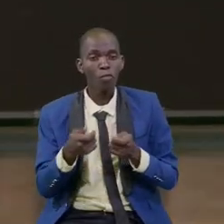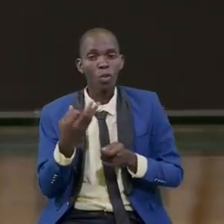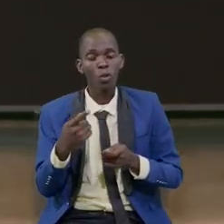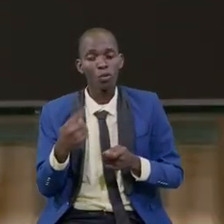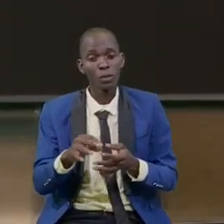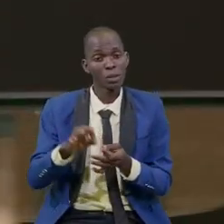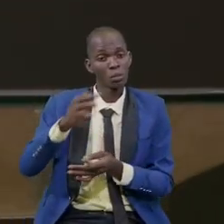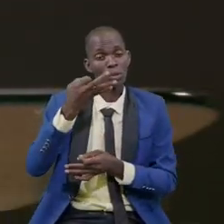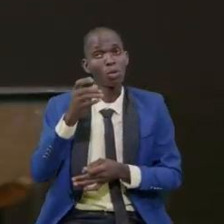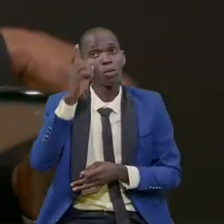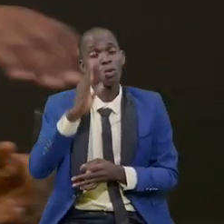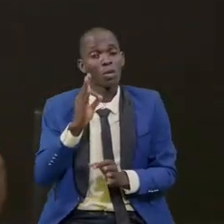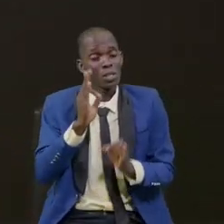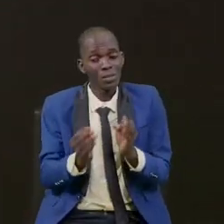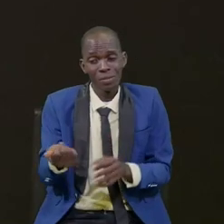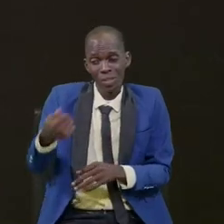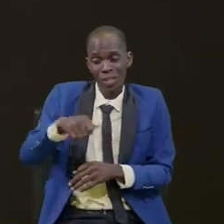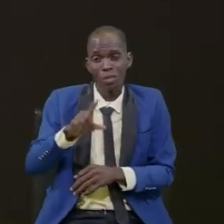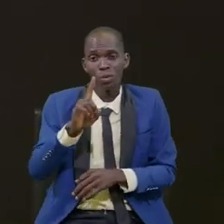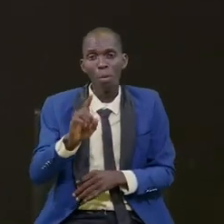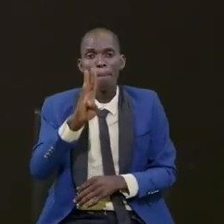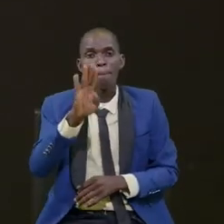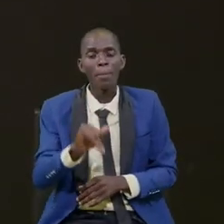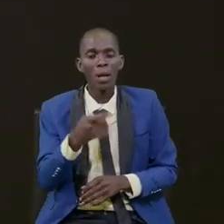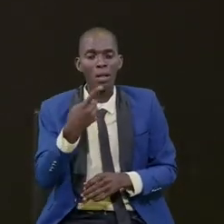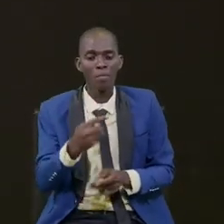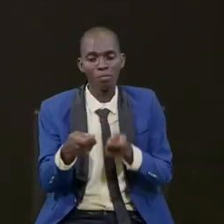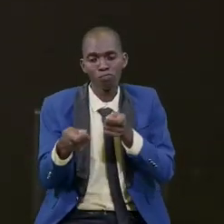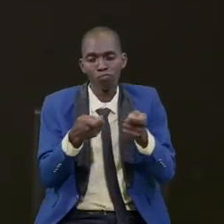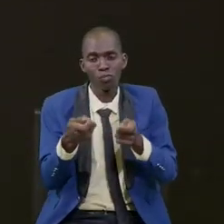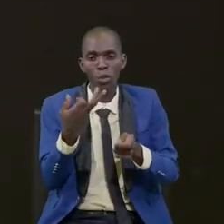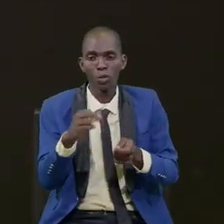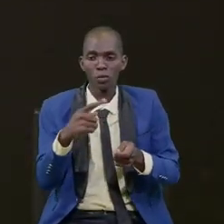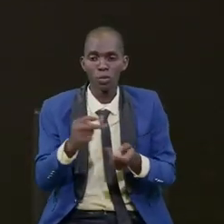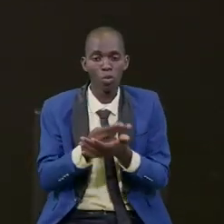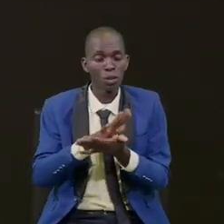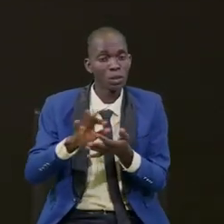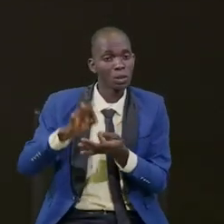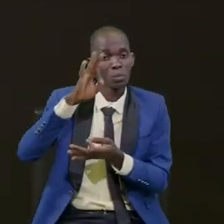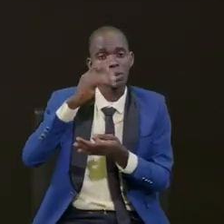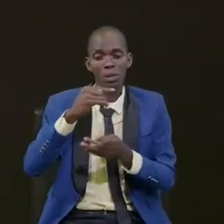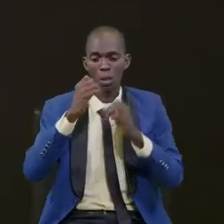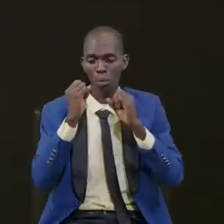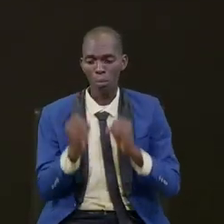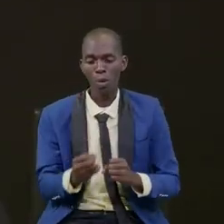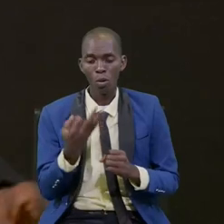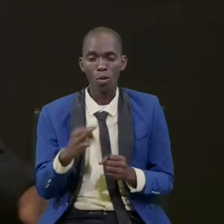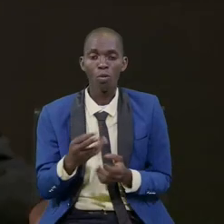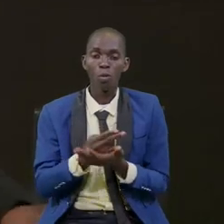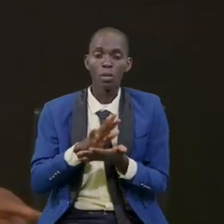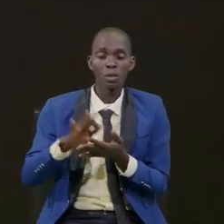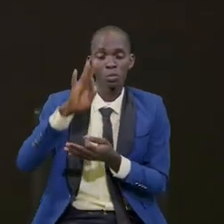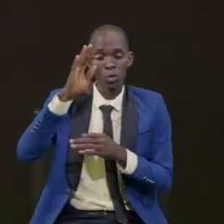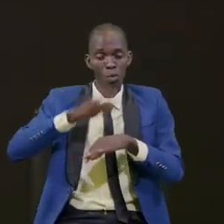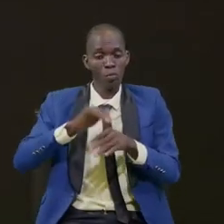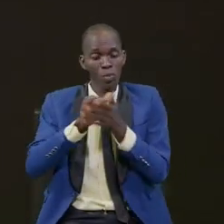Dieu. Si un homme, par le contrôle de l'Esprit, par la puissance de l'Esprit de Dieu,